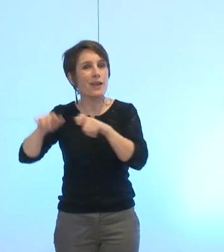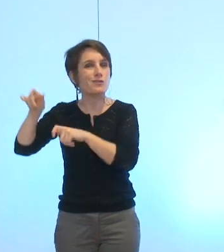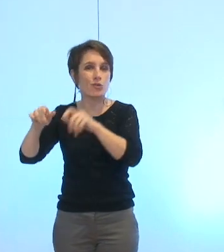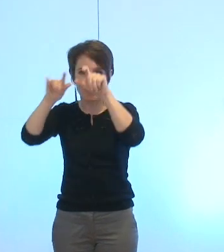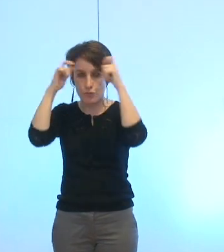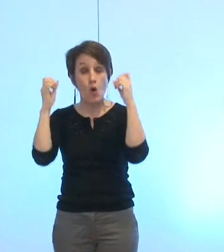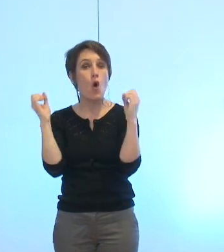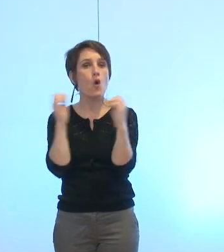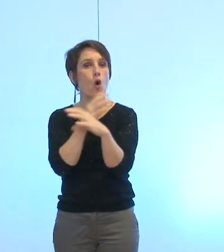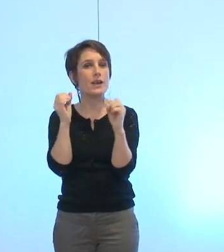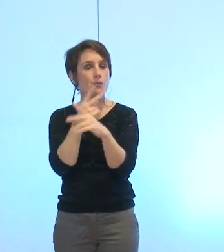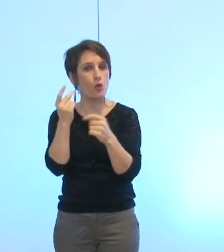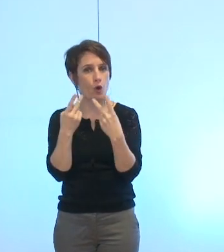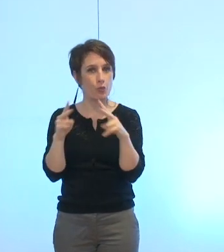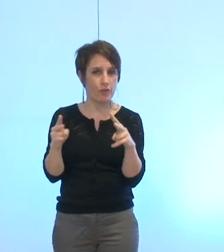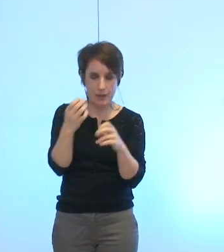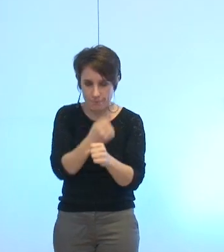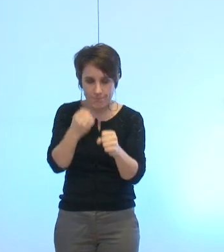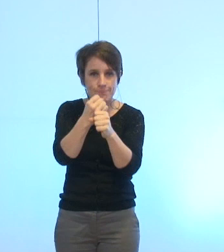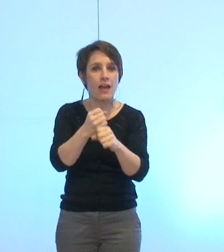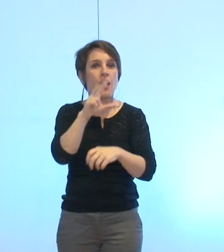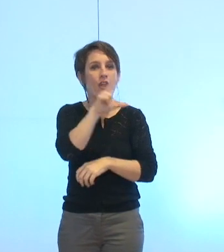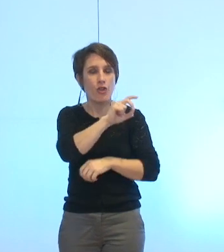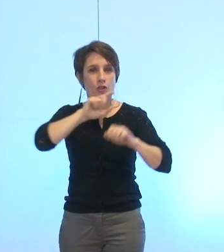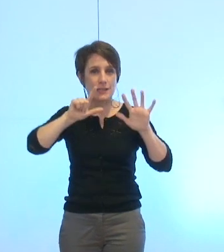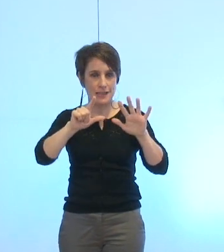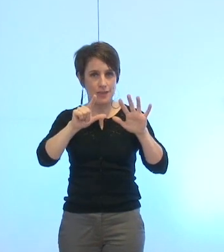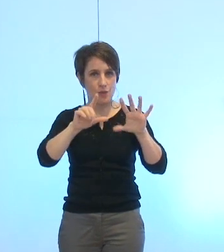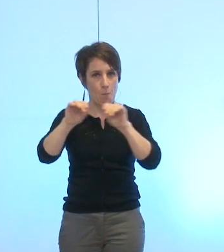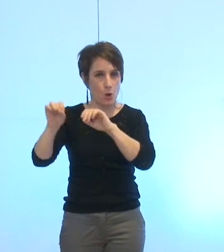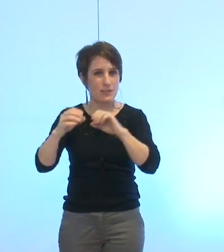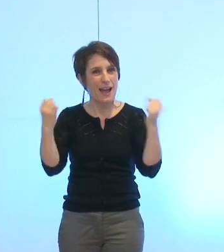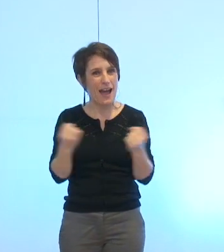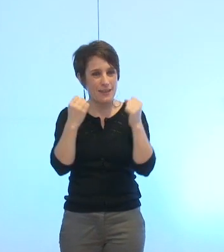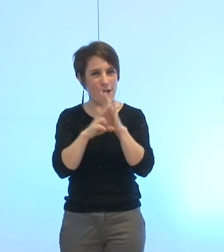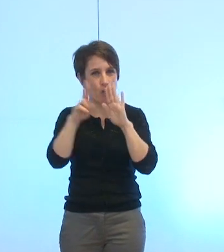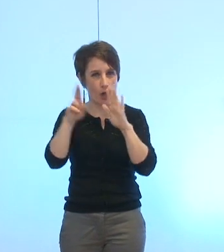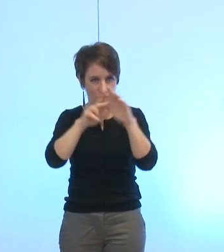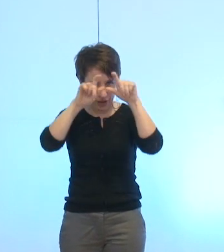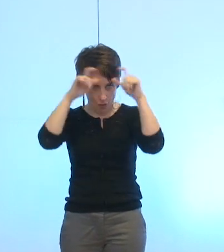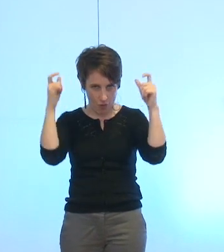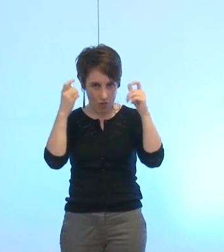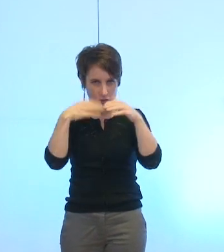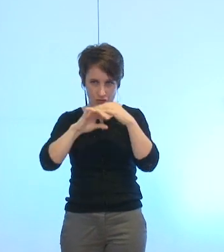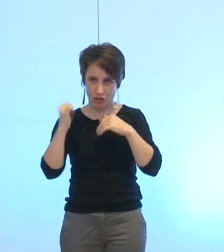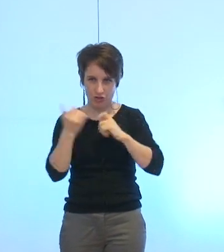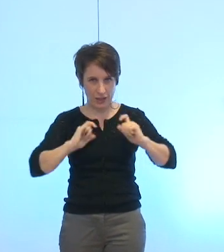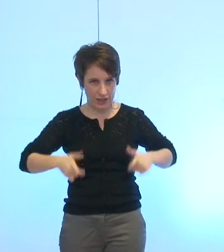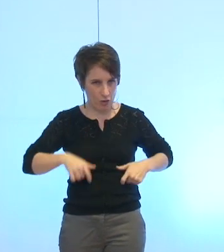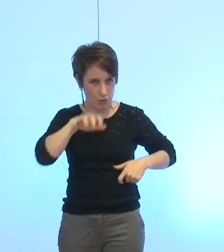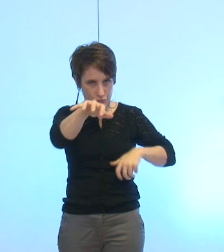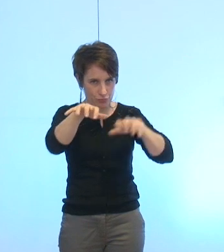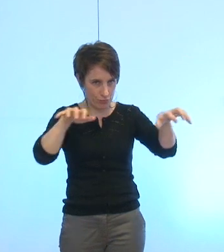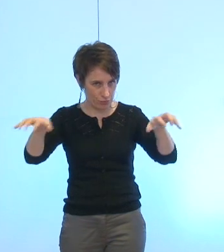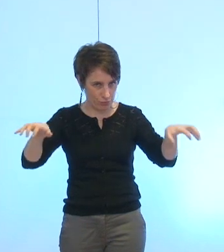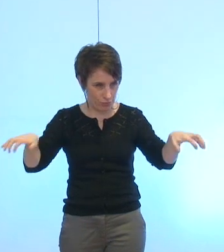37 animateurs référents dans chacune des écoles élémentaires d'ailleurs une une une création